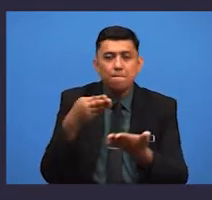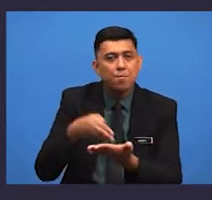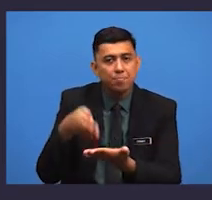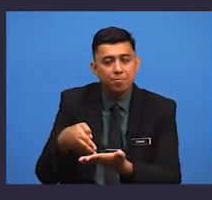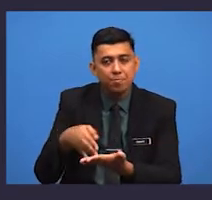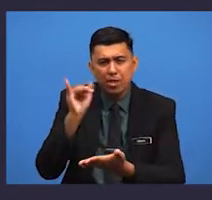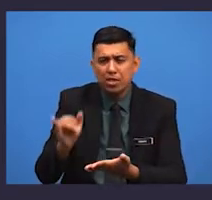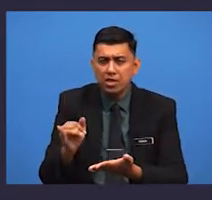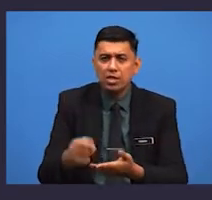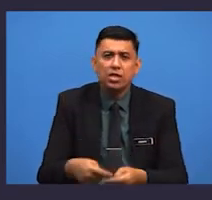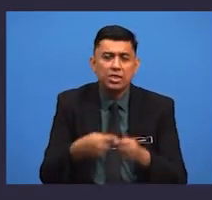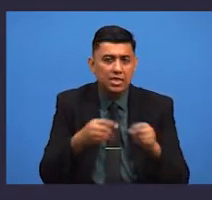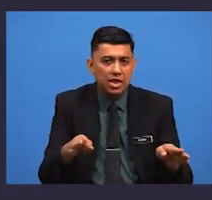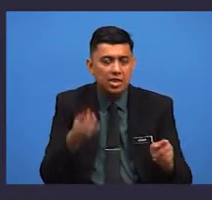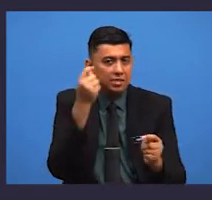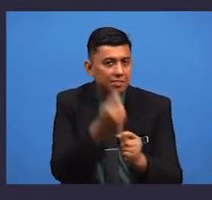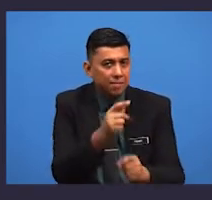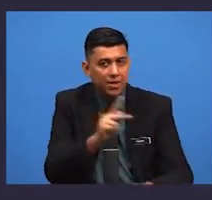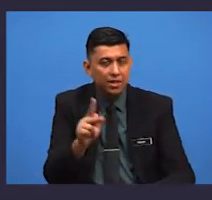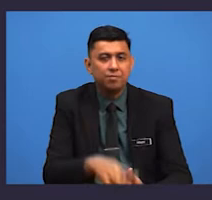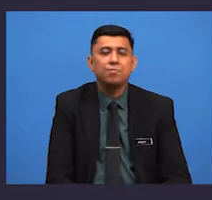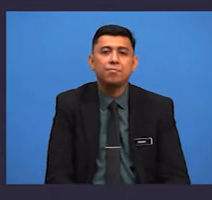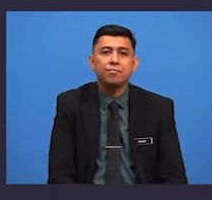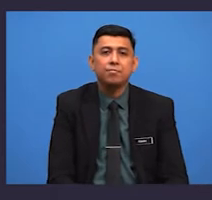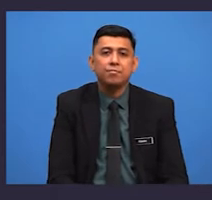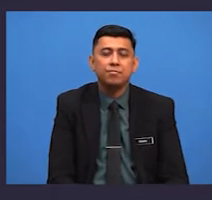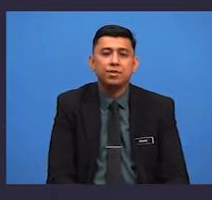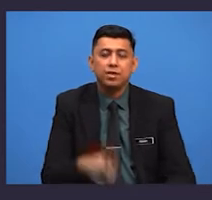berdasarkan pembilang yang telah ditetapkan.